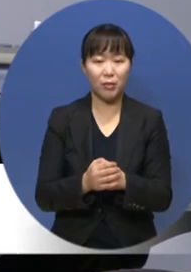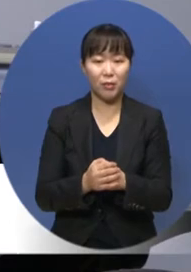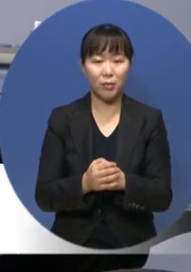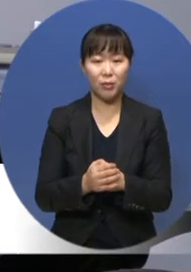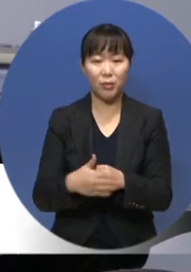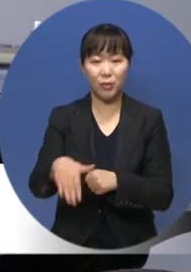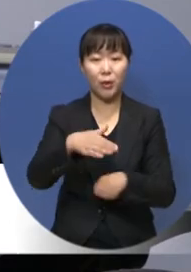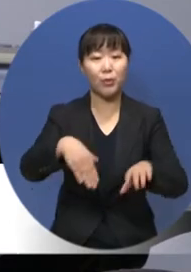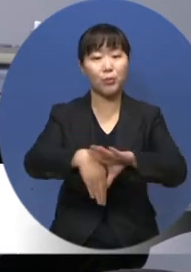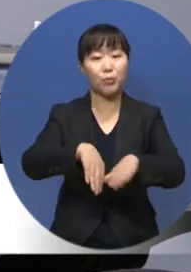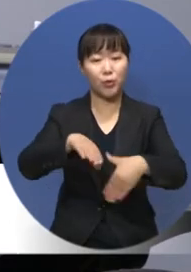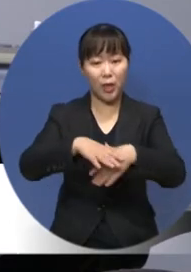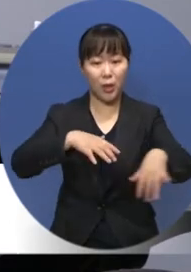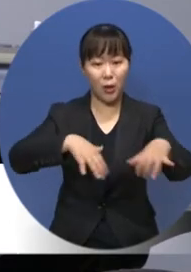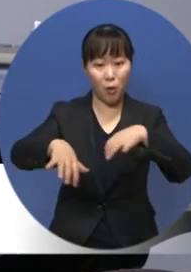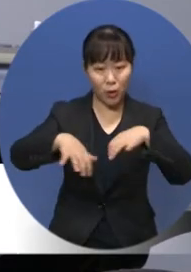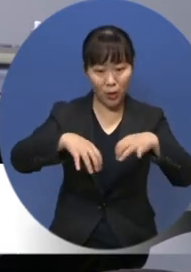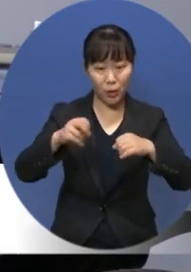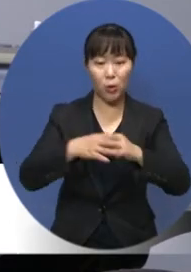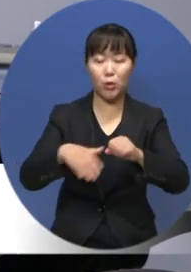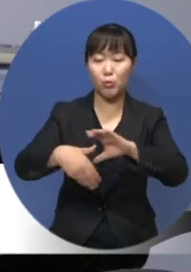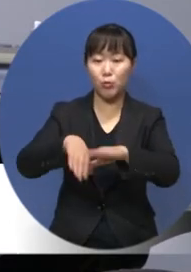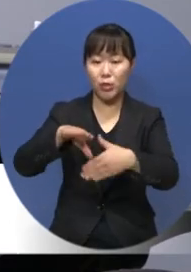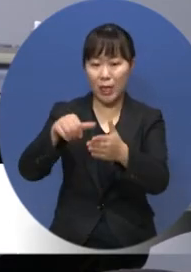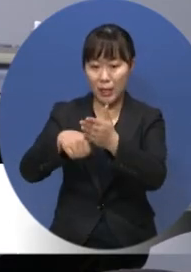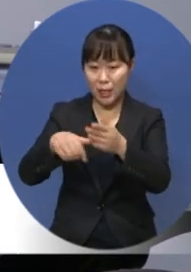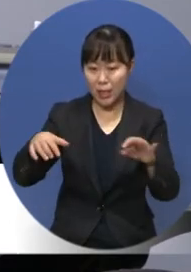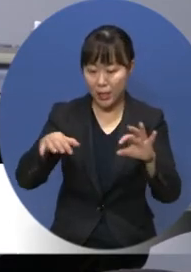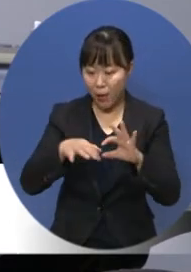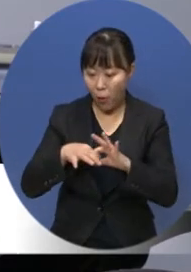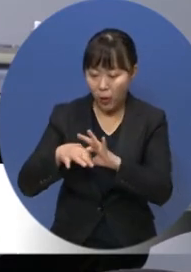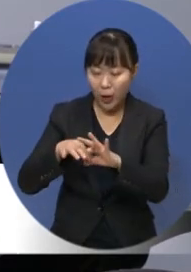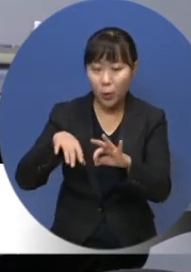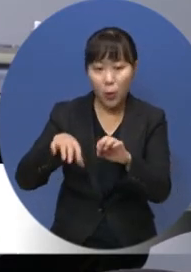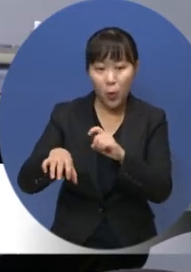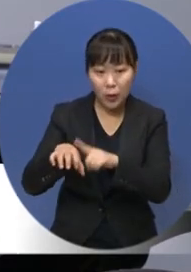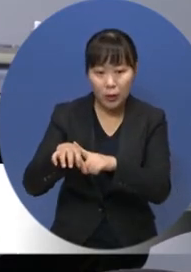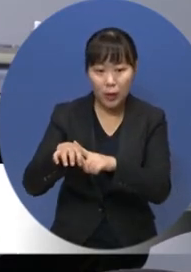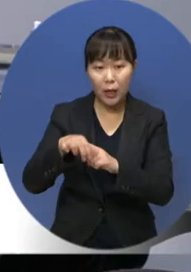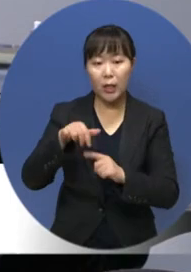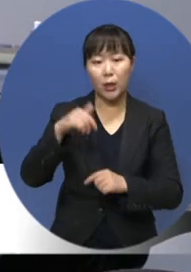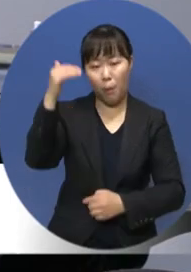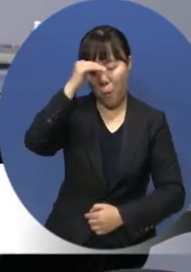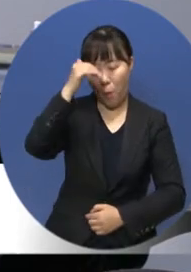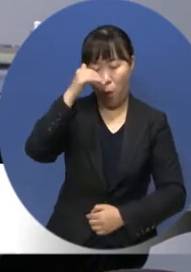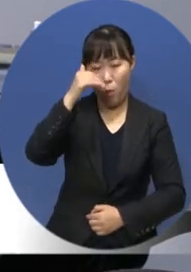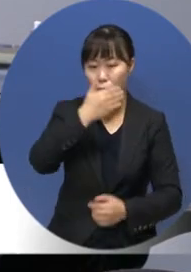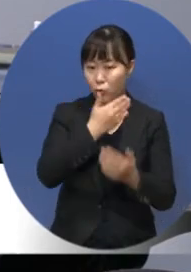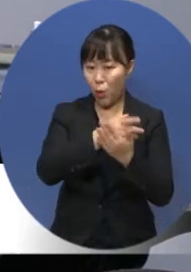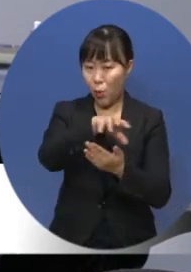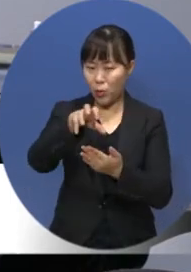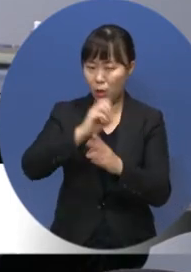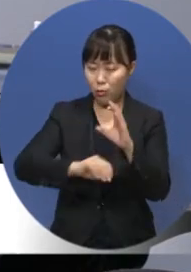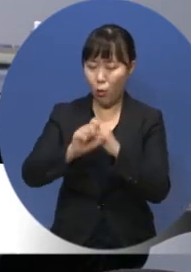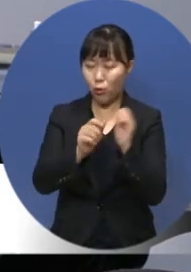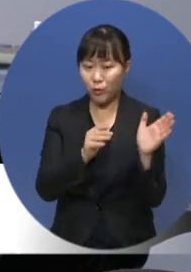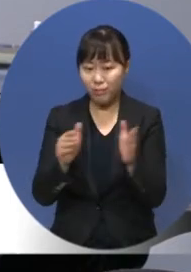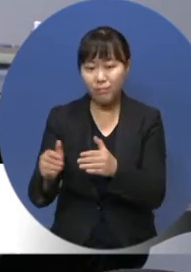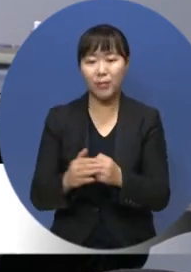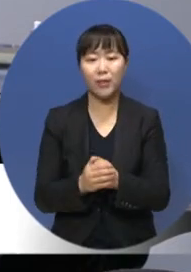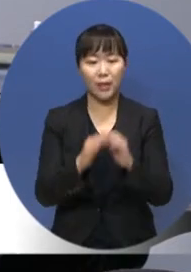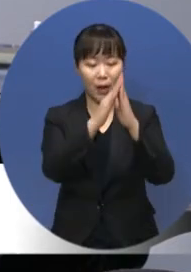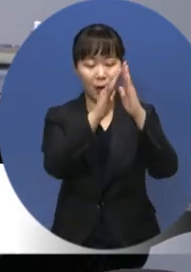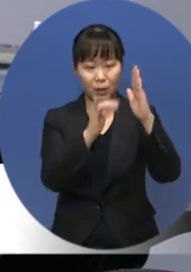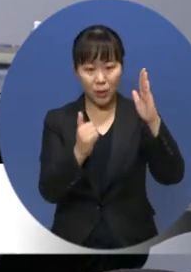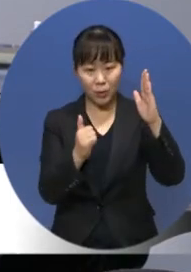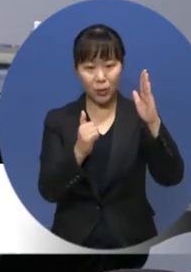저희들이 문화의 거리라든지 문화재를 연결하는 공간에 경관 포인트를 이번에는 좀 많이 강화시켰습니다. 그래서